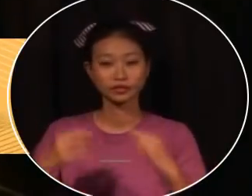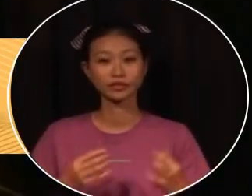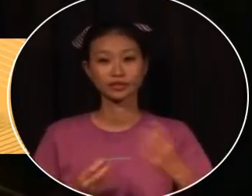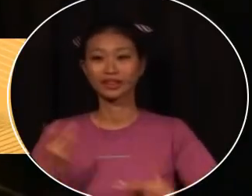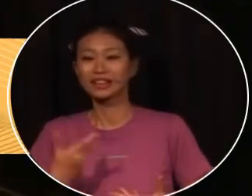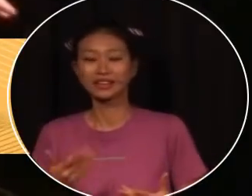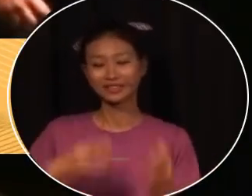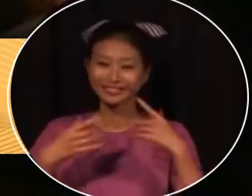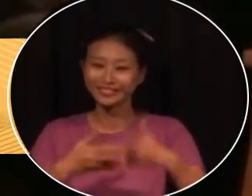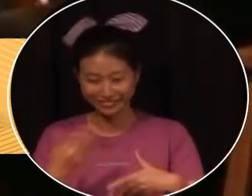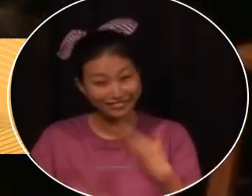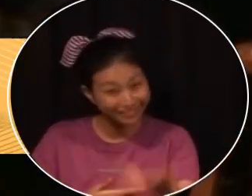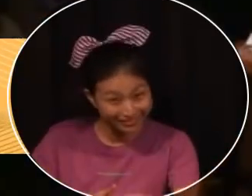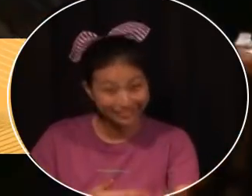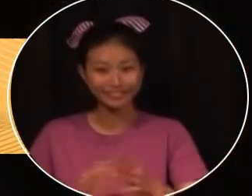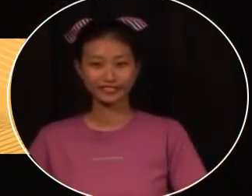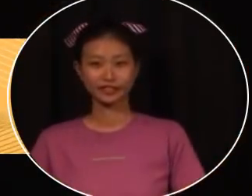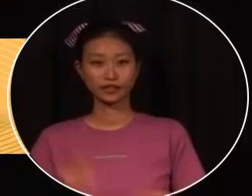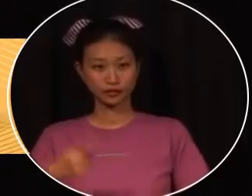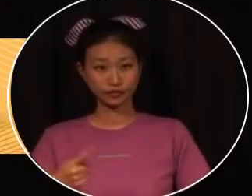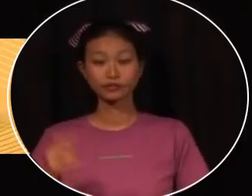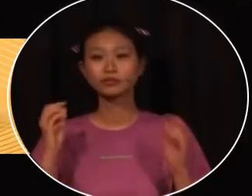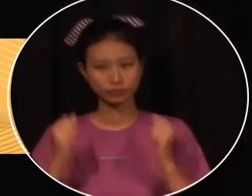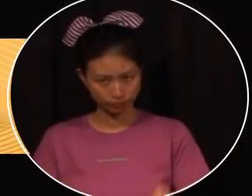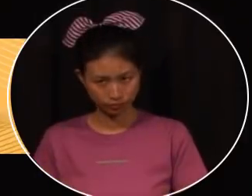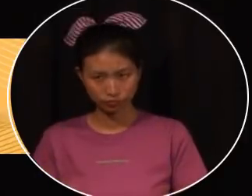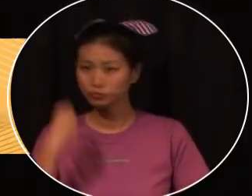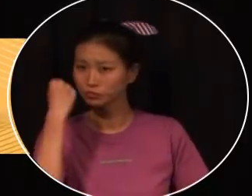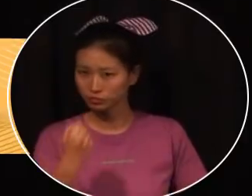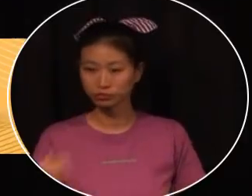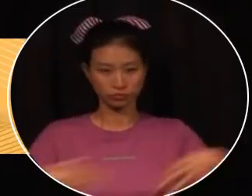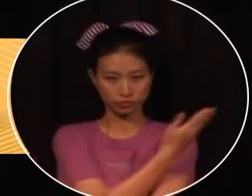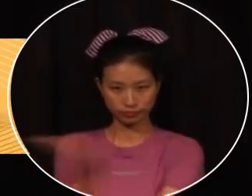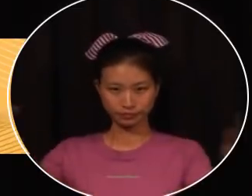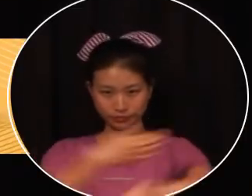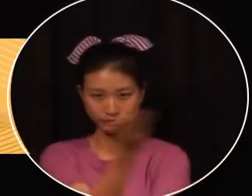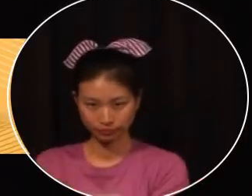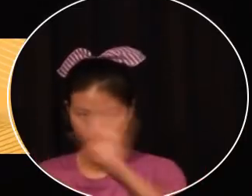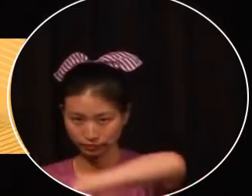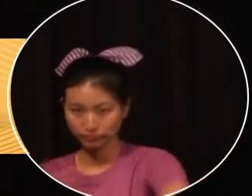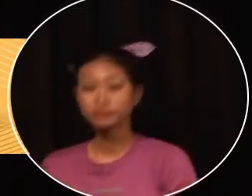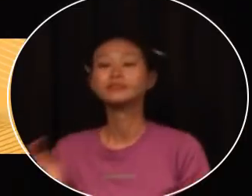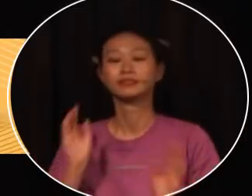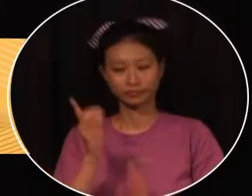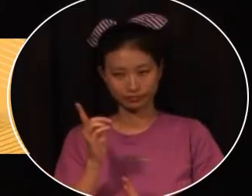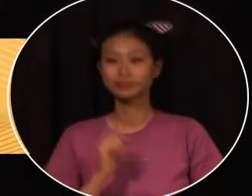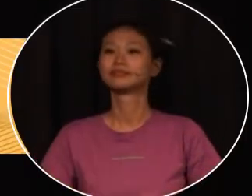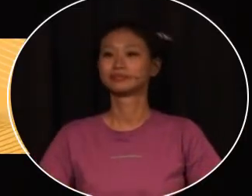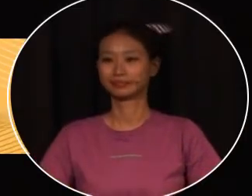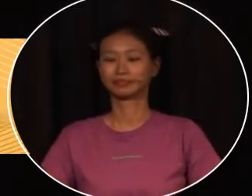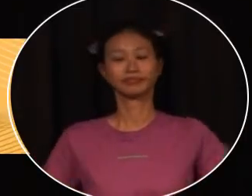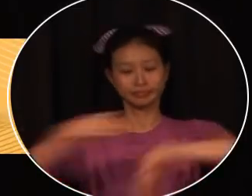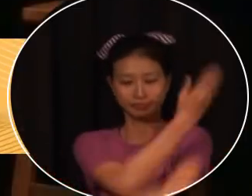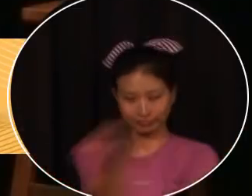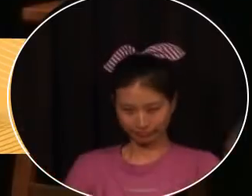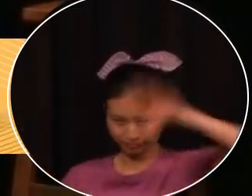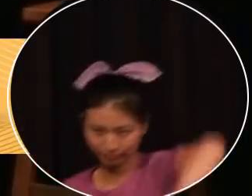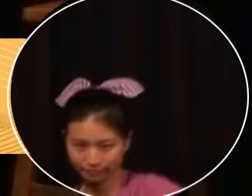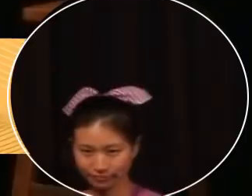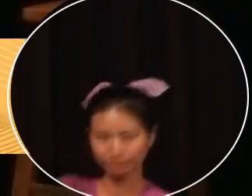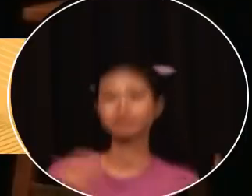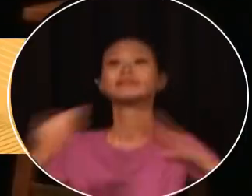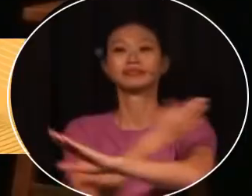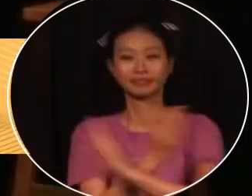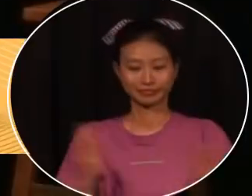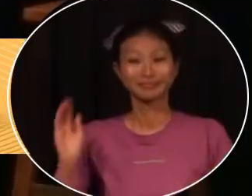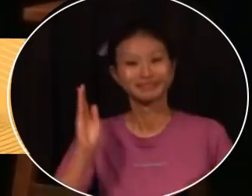吃。 我靠，这什么环保的概念啊？ 一轮空，对不对？ 太可怕了。 对，我们就这样子慢慢挖，慢慢挖，慢慢挖，挖下去了。